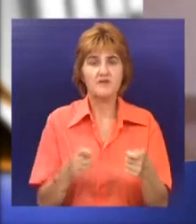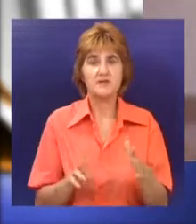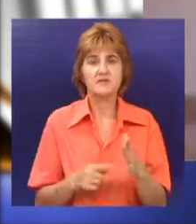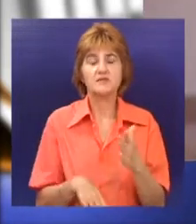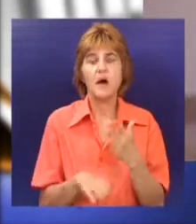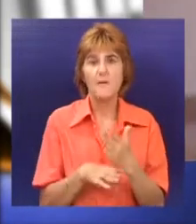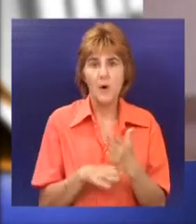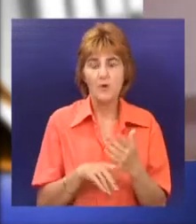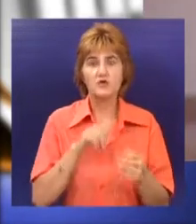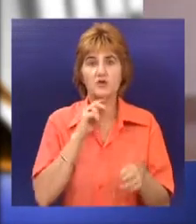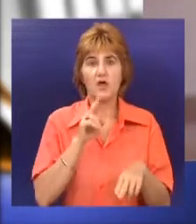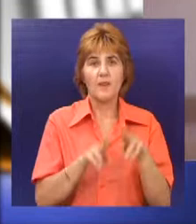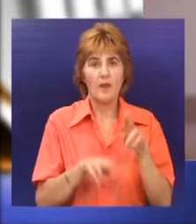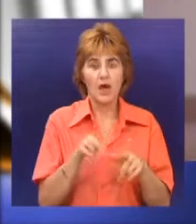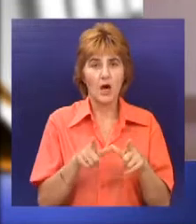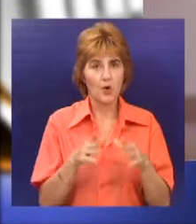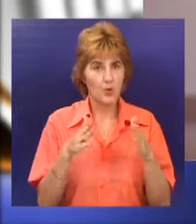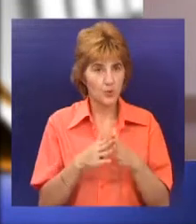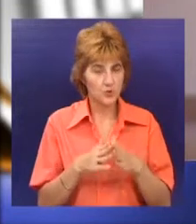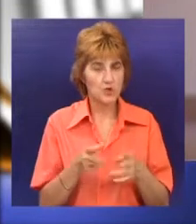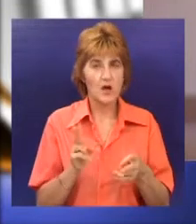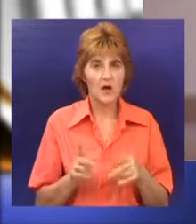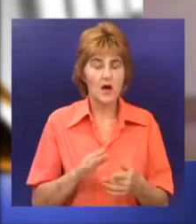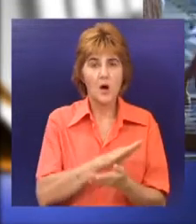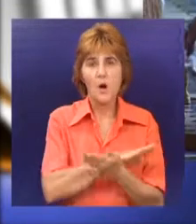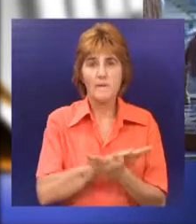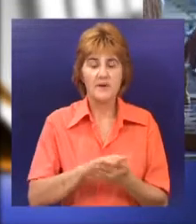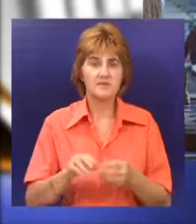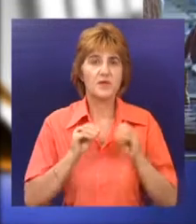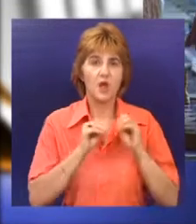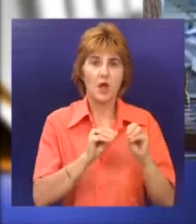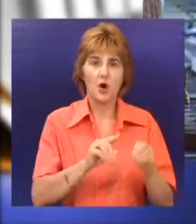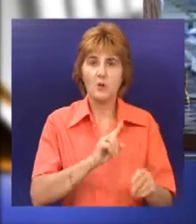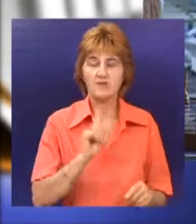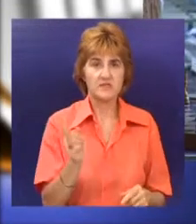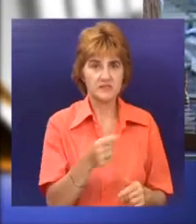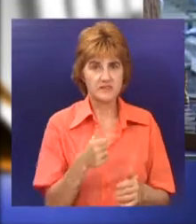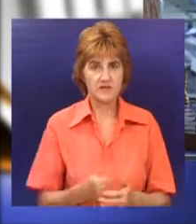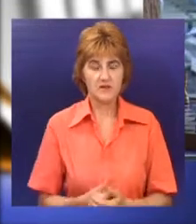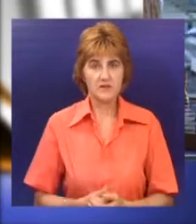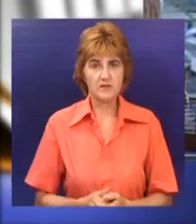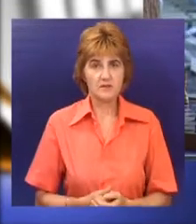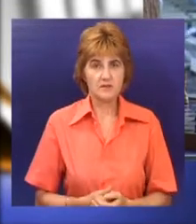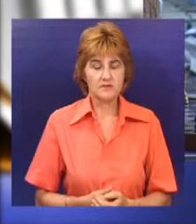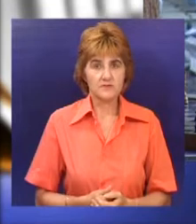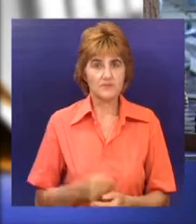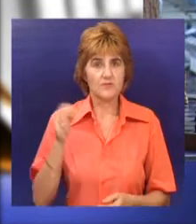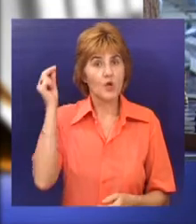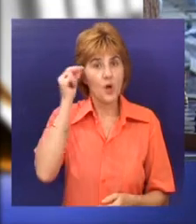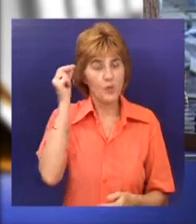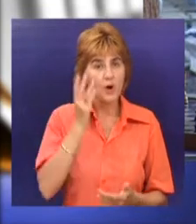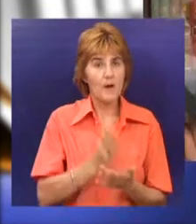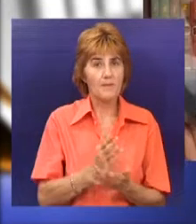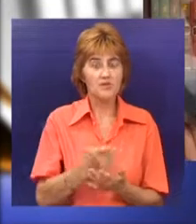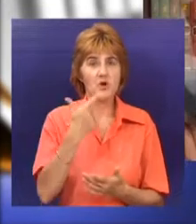kući, kako bi posle 1. avgusta bila organizovana besplatna obuka dokle god bude zainteresovanih. Obuka će biti realizovana na